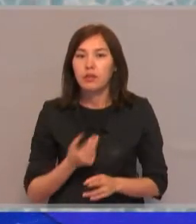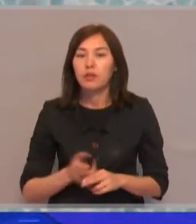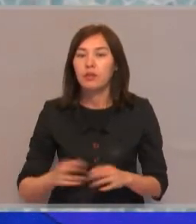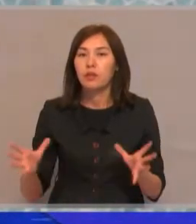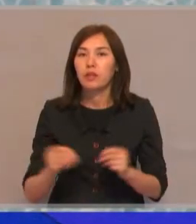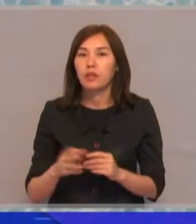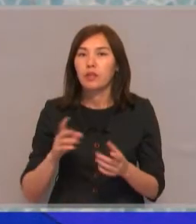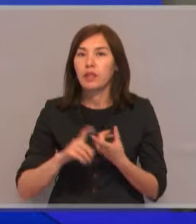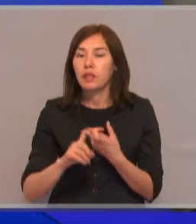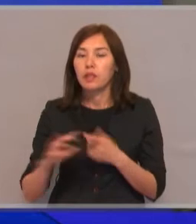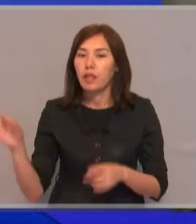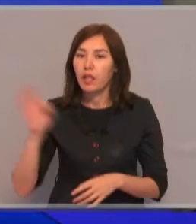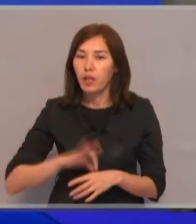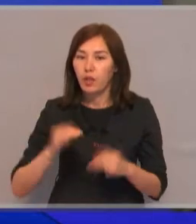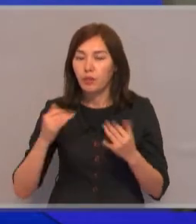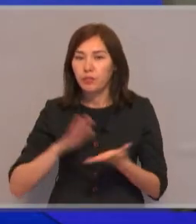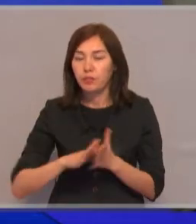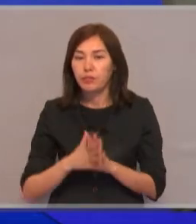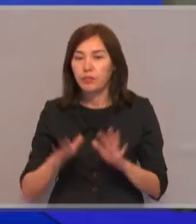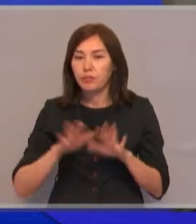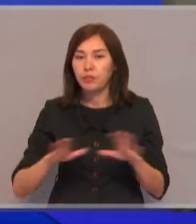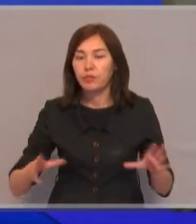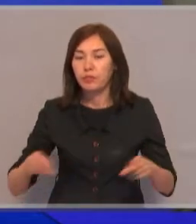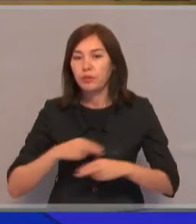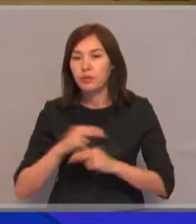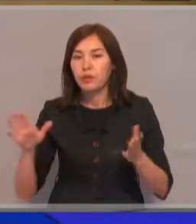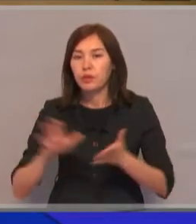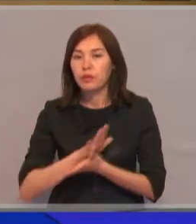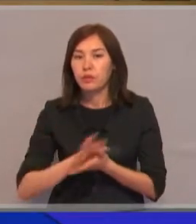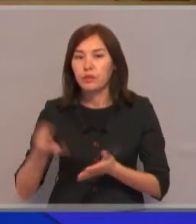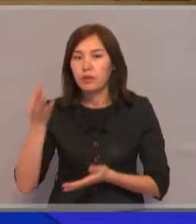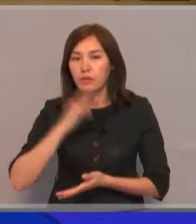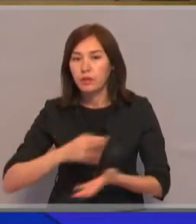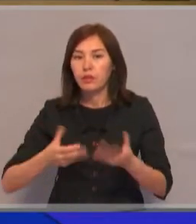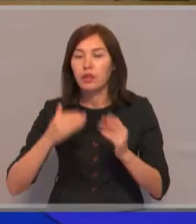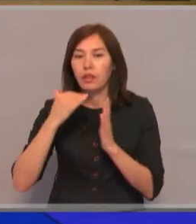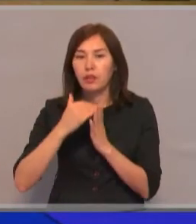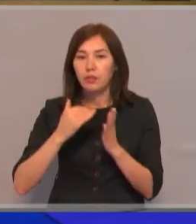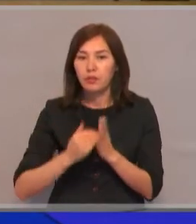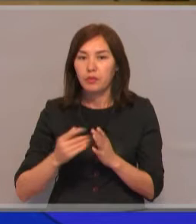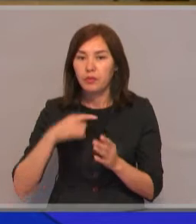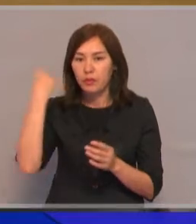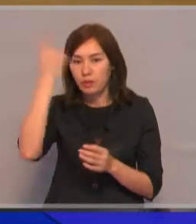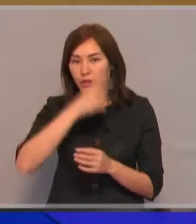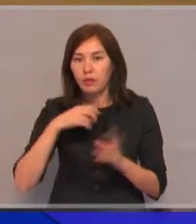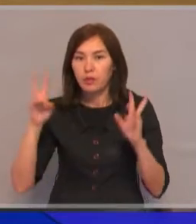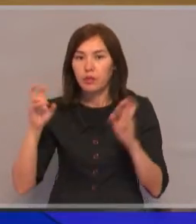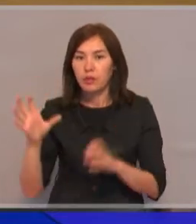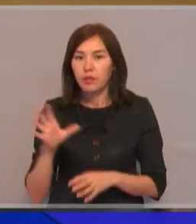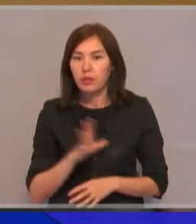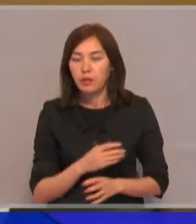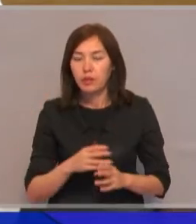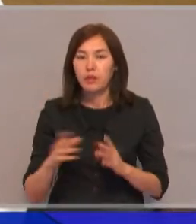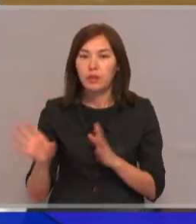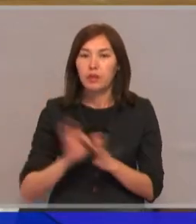Сонымен қатар инфекциялық аурулардың бүгінгі ахуалы балаларға берілетін тегін дәрі-дәрмектерді алу тәртібі жеке тақырып қарқау болды.